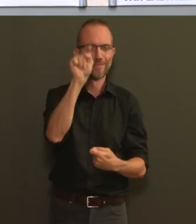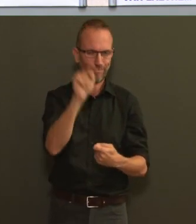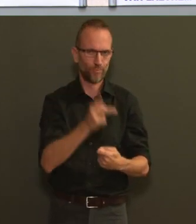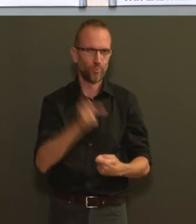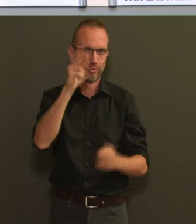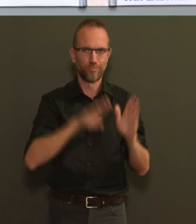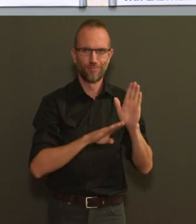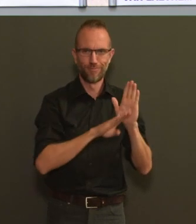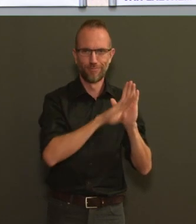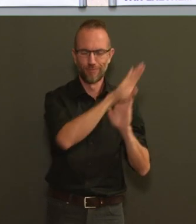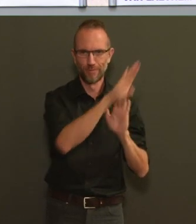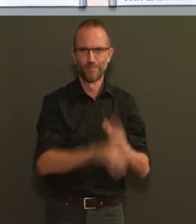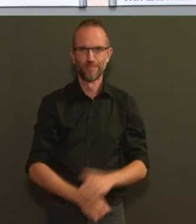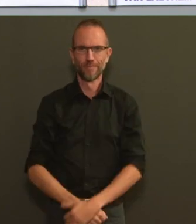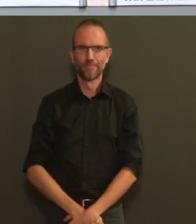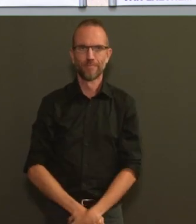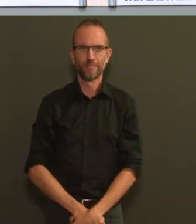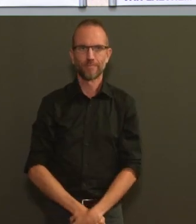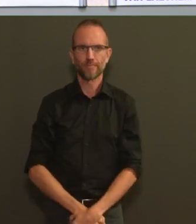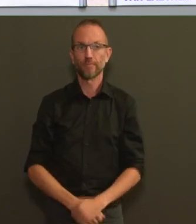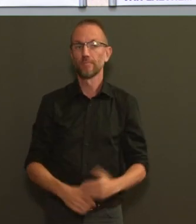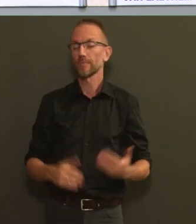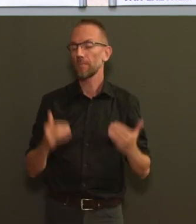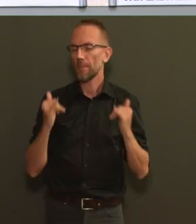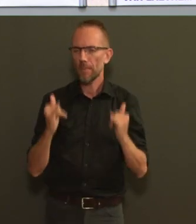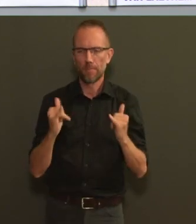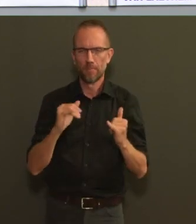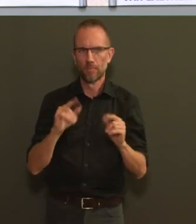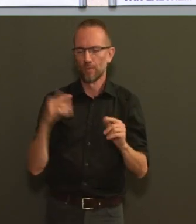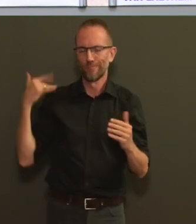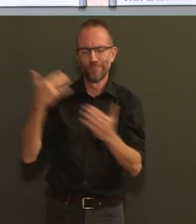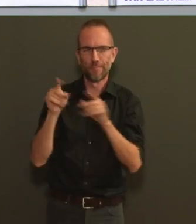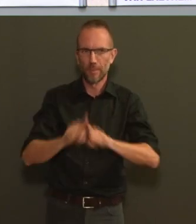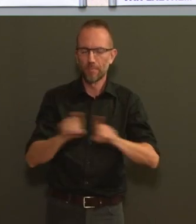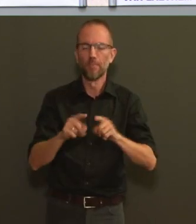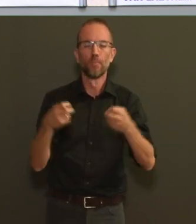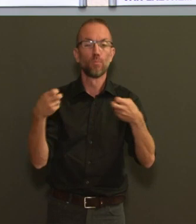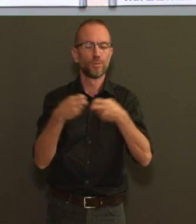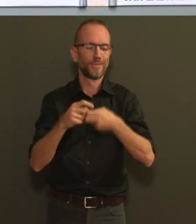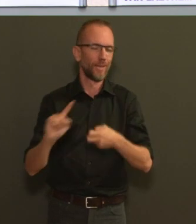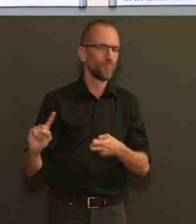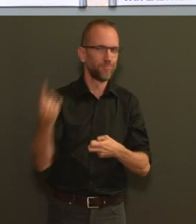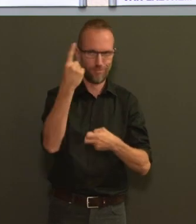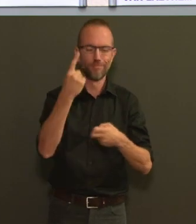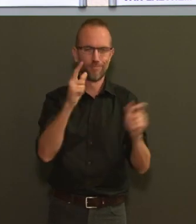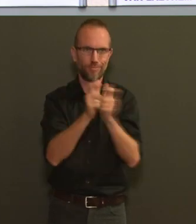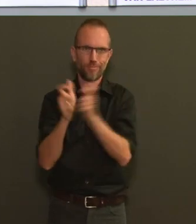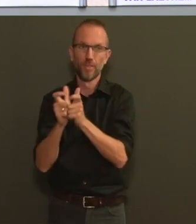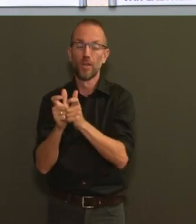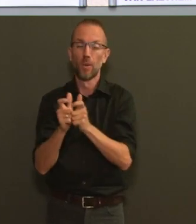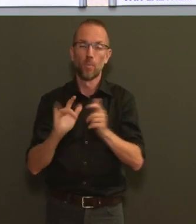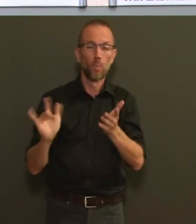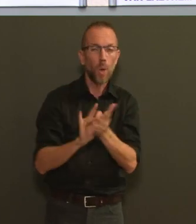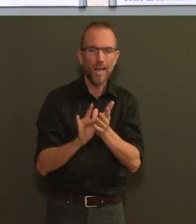Cependant, c'est toujours la région de Bruxelles-Capitale qui est en premier plan, avec en moyenne 817 nouveaux